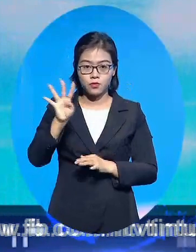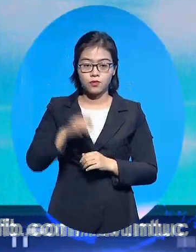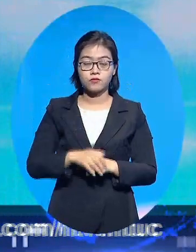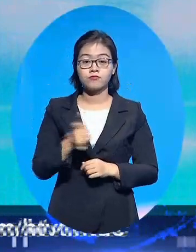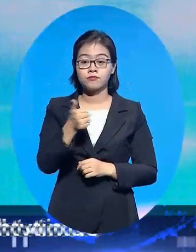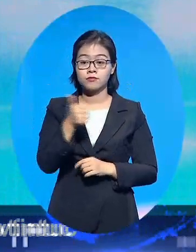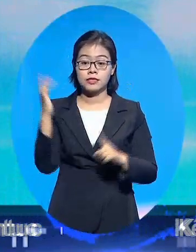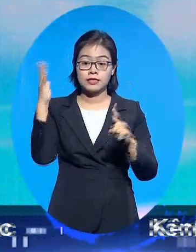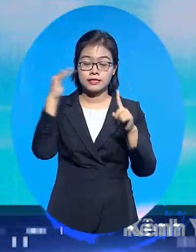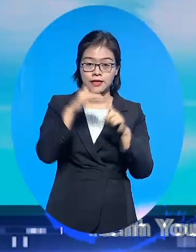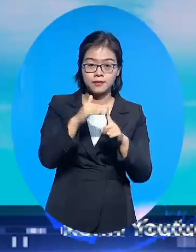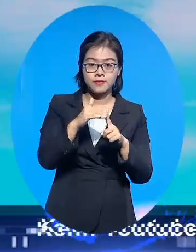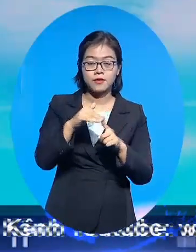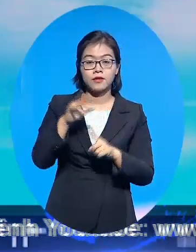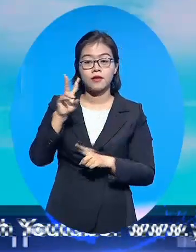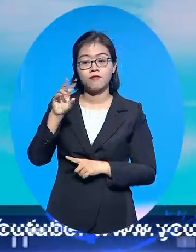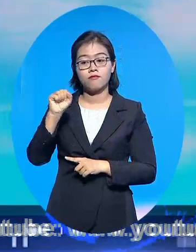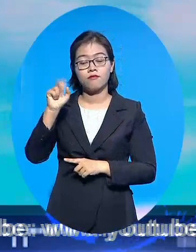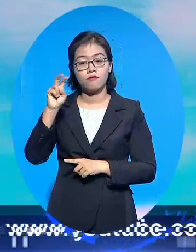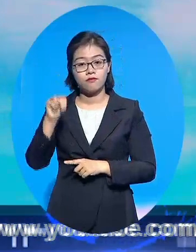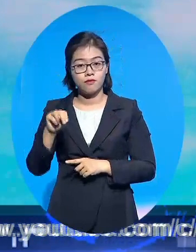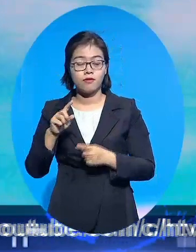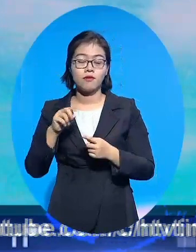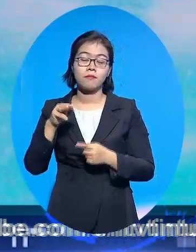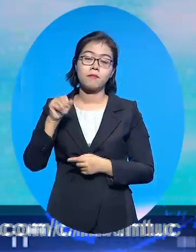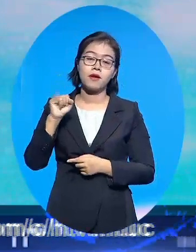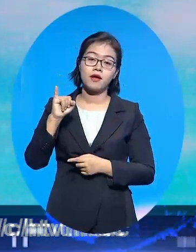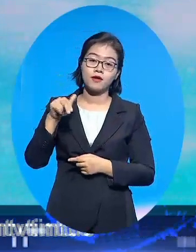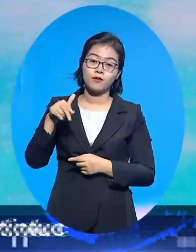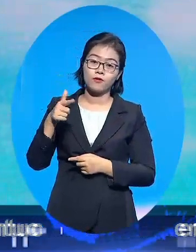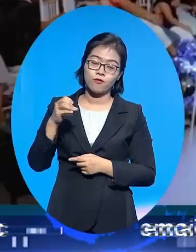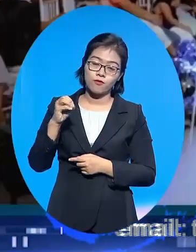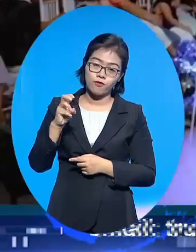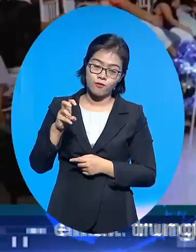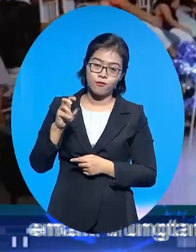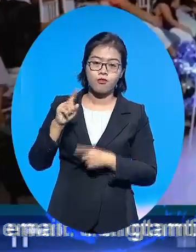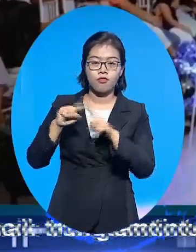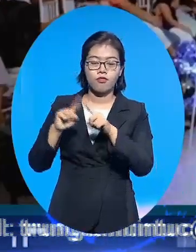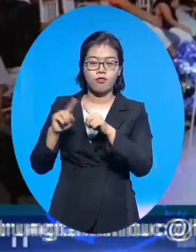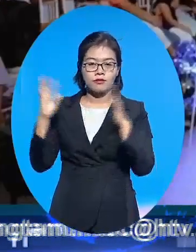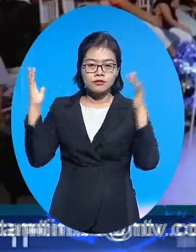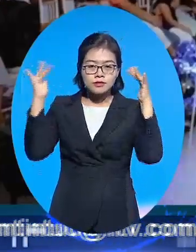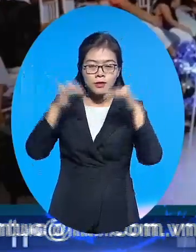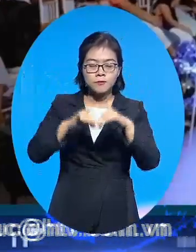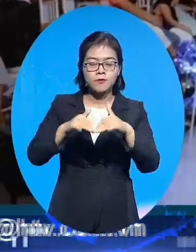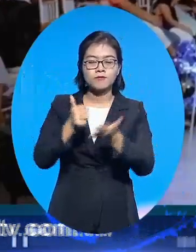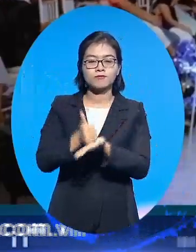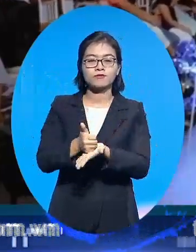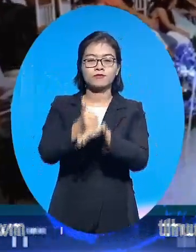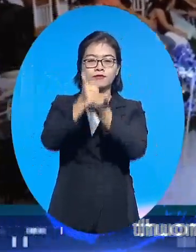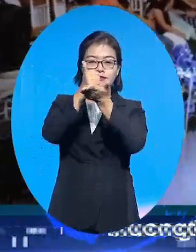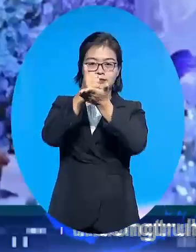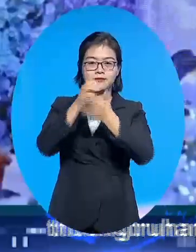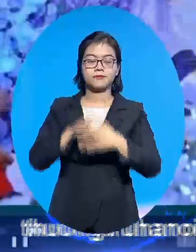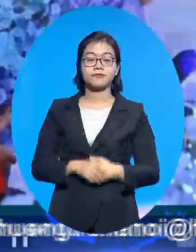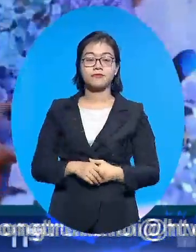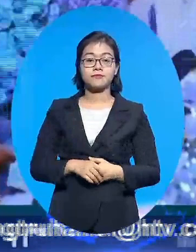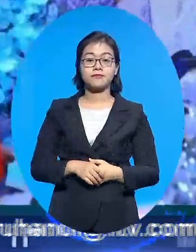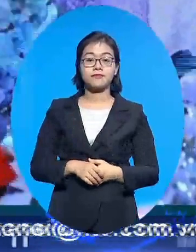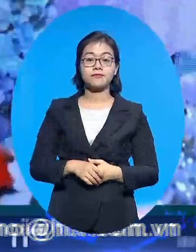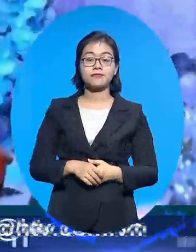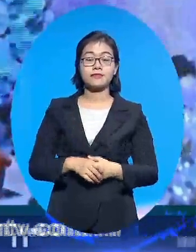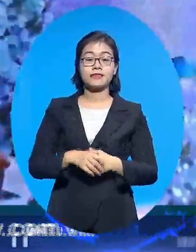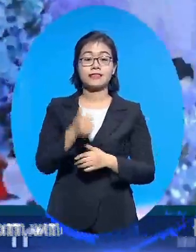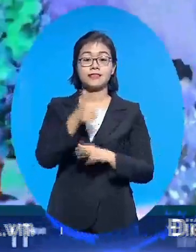Nguyễn Trần Khánh Vân Hoàng Thùy Mai Ngô cùng dàn người mẫu nhí nhà thiết kế Ruby Trần đã chuẩn bị 150